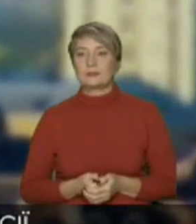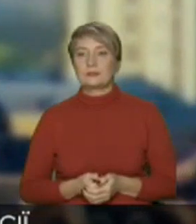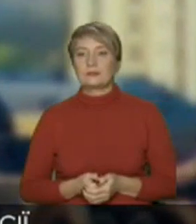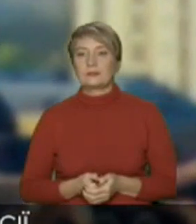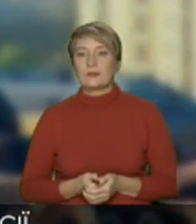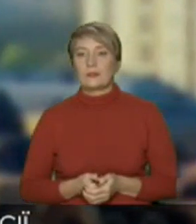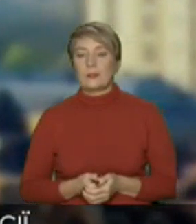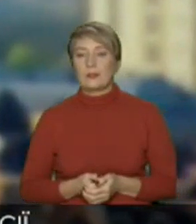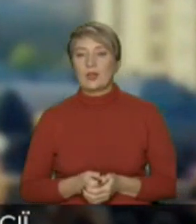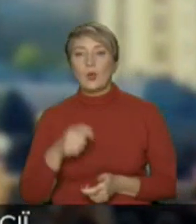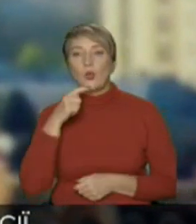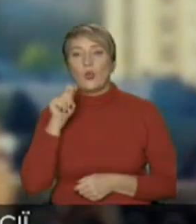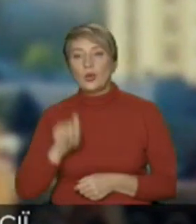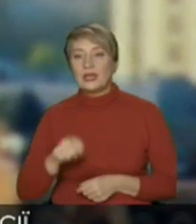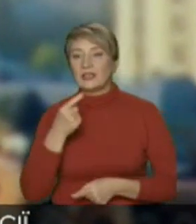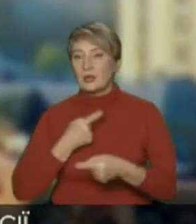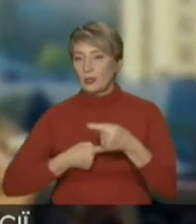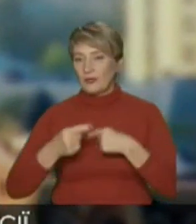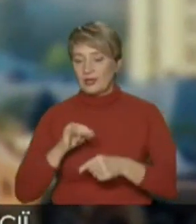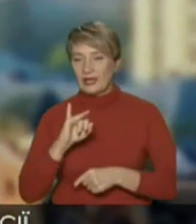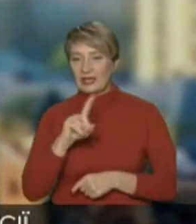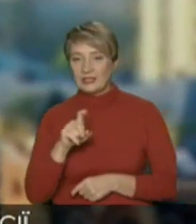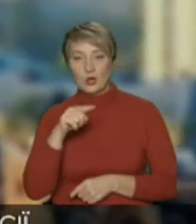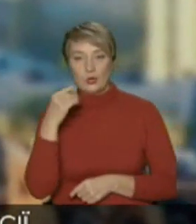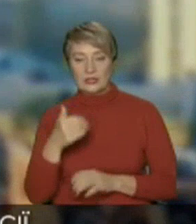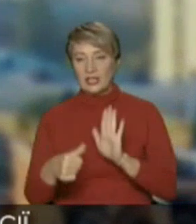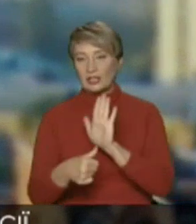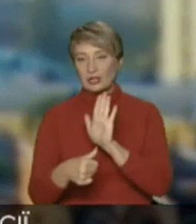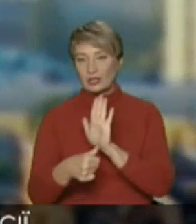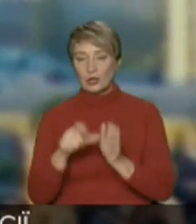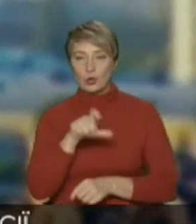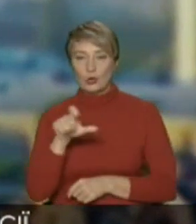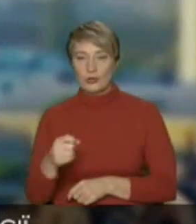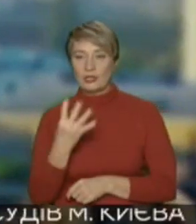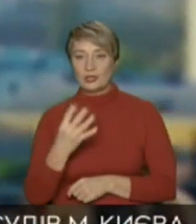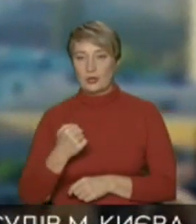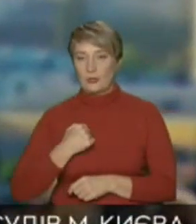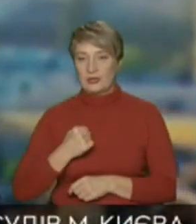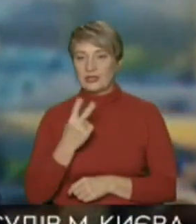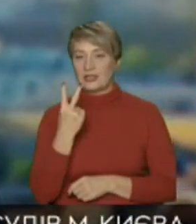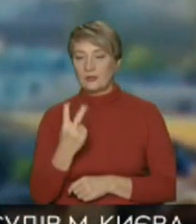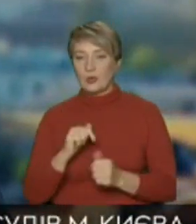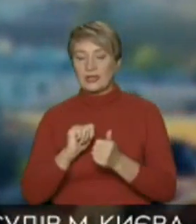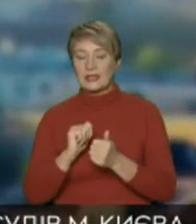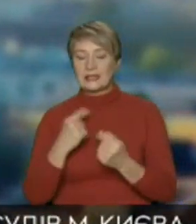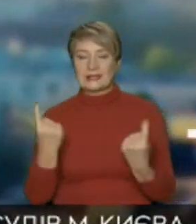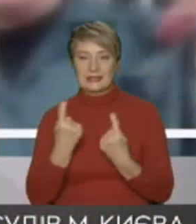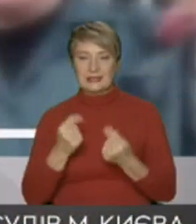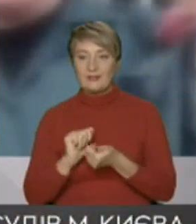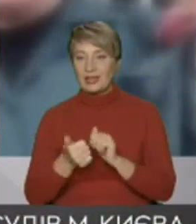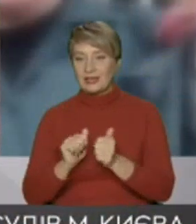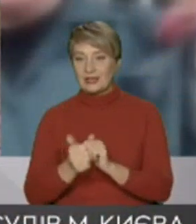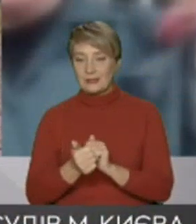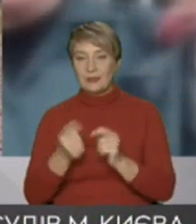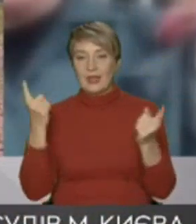Ну, а тим часом Україна повернула з рашистського полону ще 6 людей, 4 морпіхів та 2 цивільних. За даними керівника